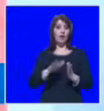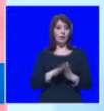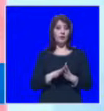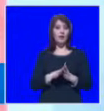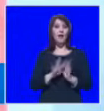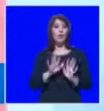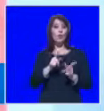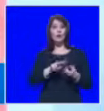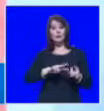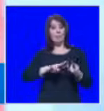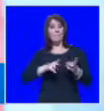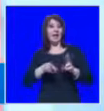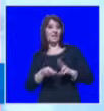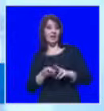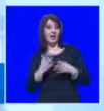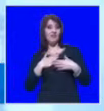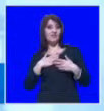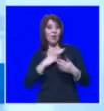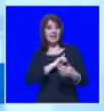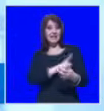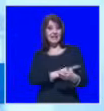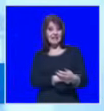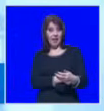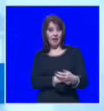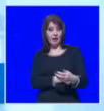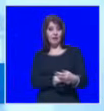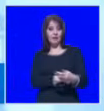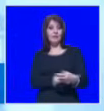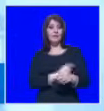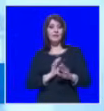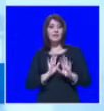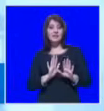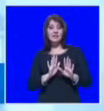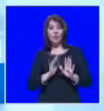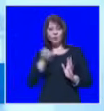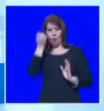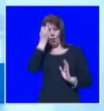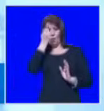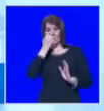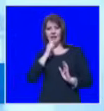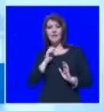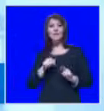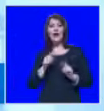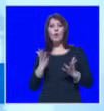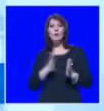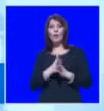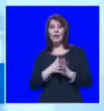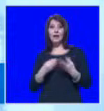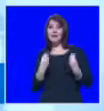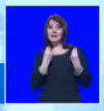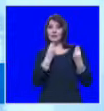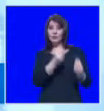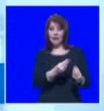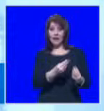той прехвърли тази своя сила, тази своя потенция, която народа му е дал, в